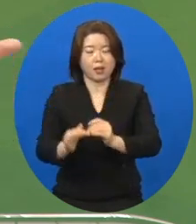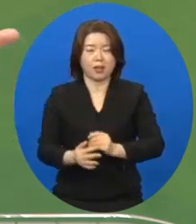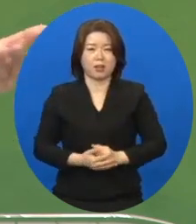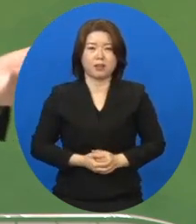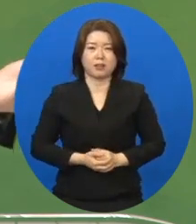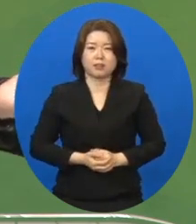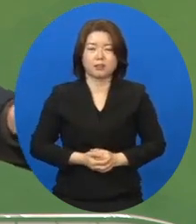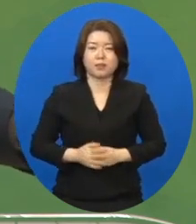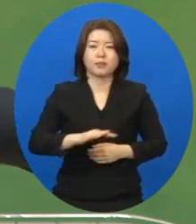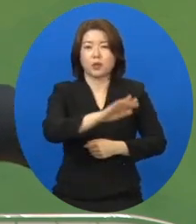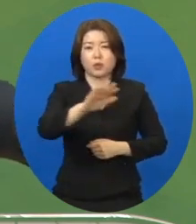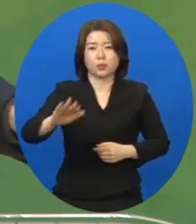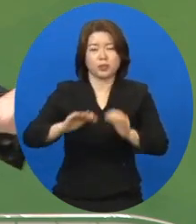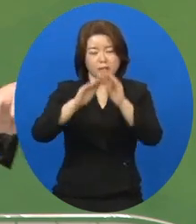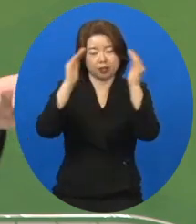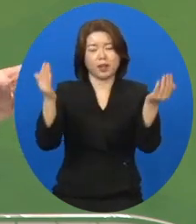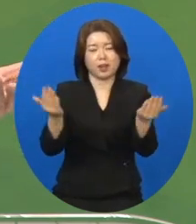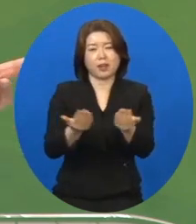우리 다